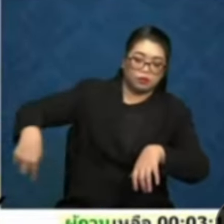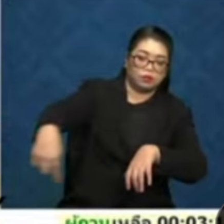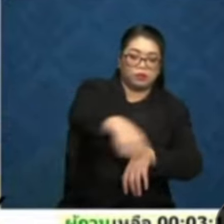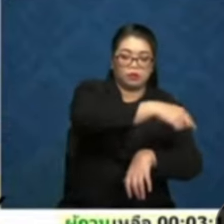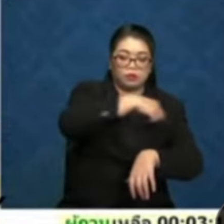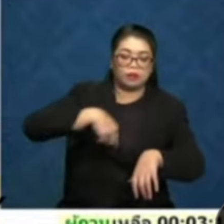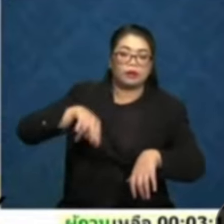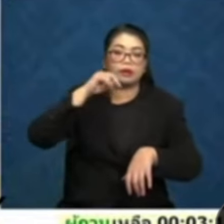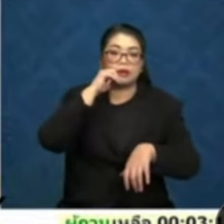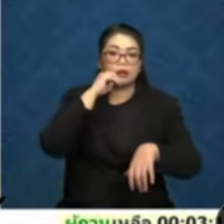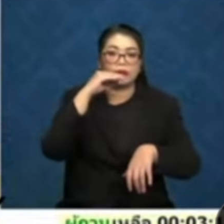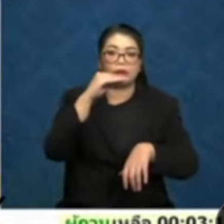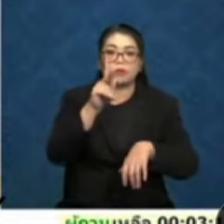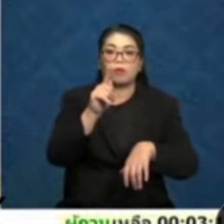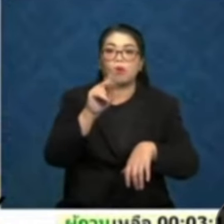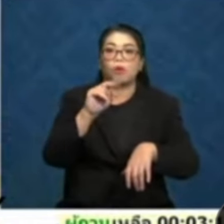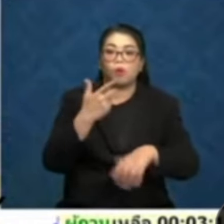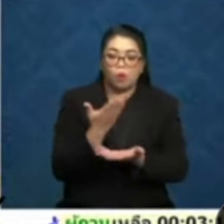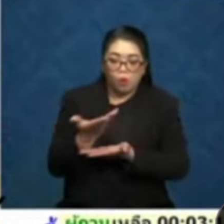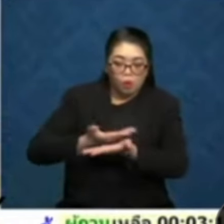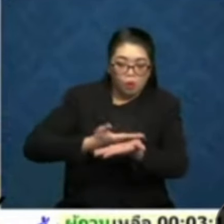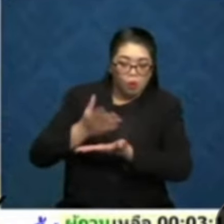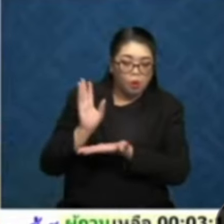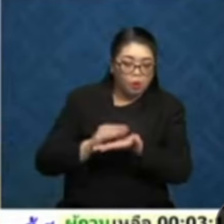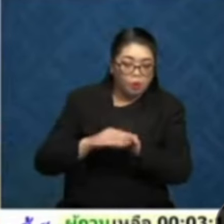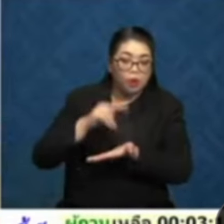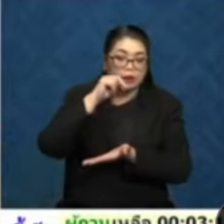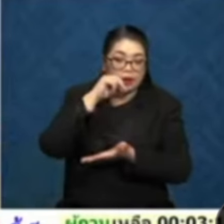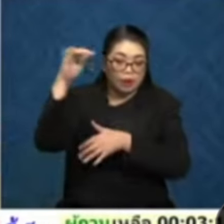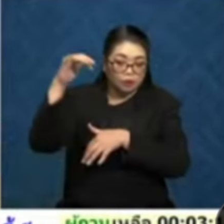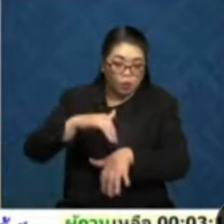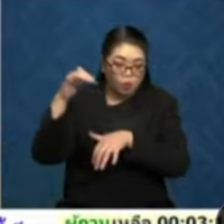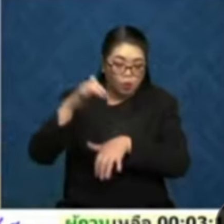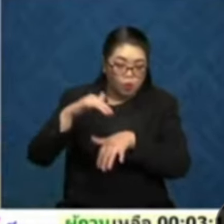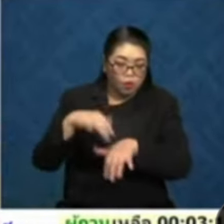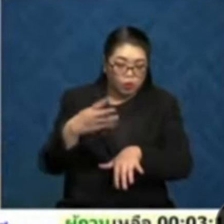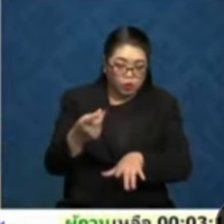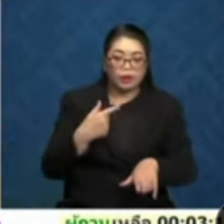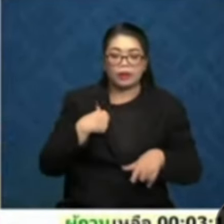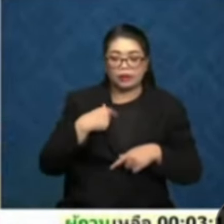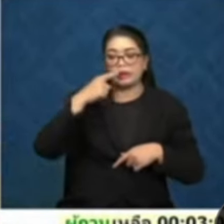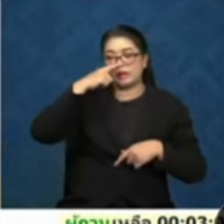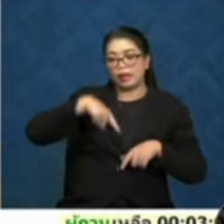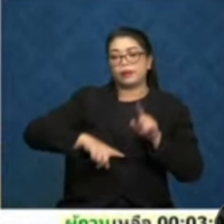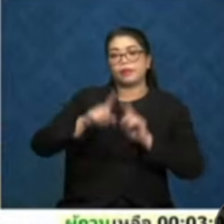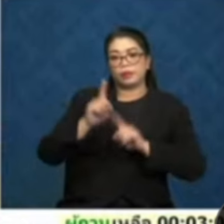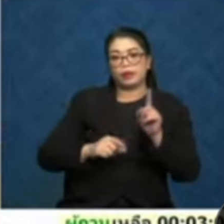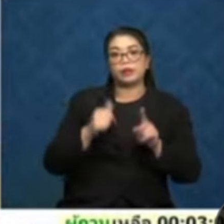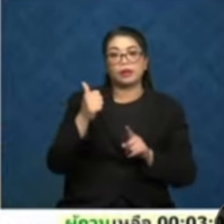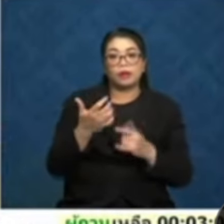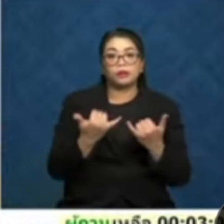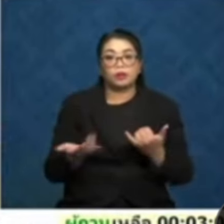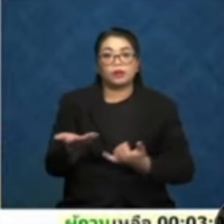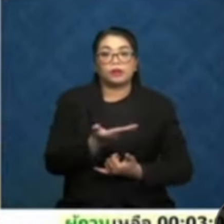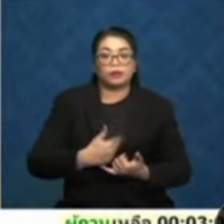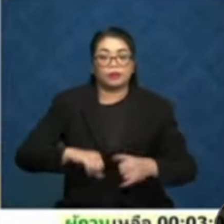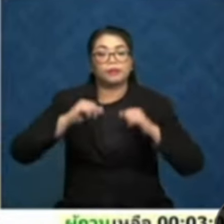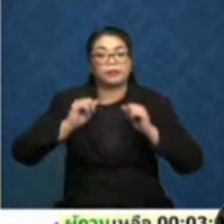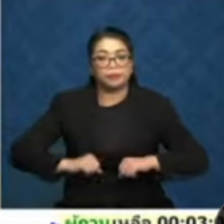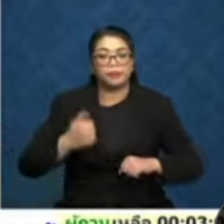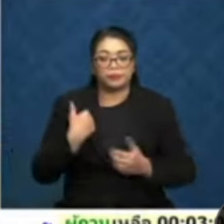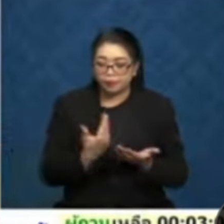ในการบุรณาการข้อมูลน้ำร่วมกันแลกเปลี่ยนข้อมูลร่วมกันเพื่อการจัดการน้ำทั้งระบบในประเทศกลุ่มนี้แล้วหรือไม่อย่างไรนะครับ